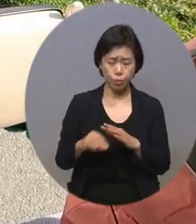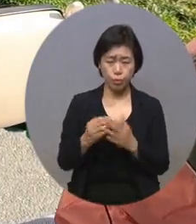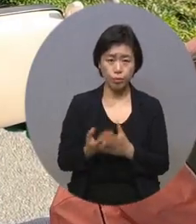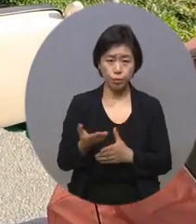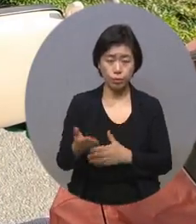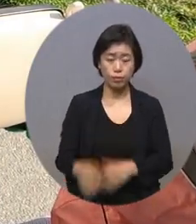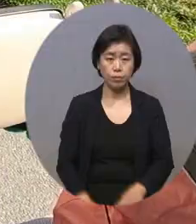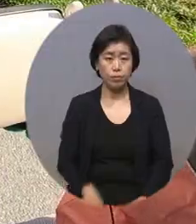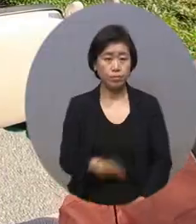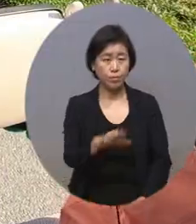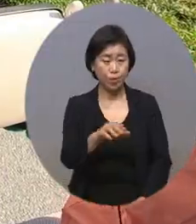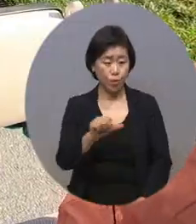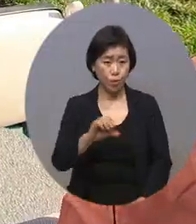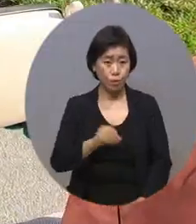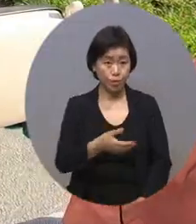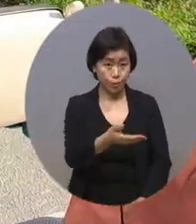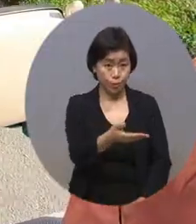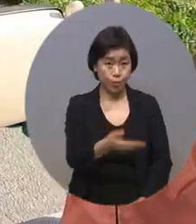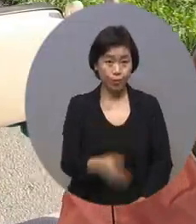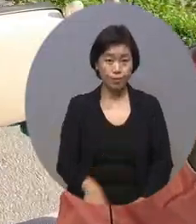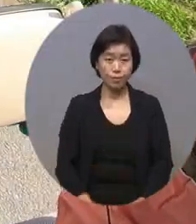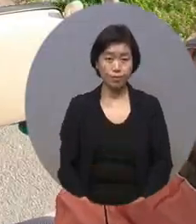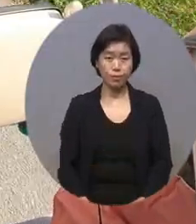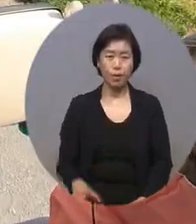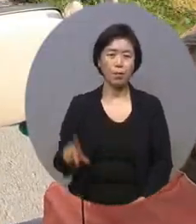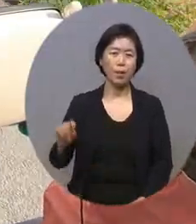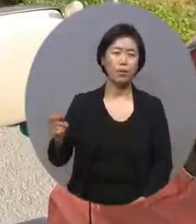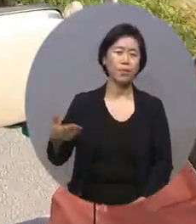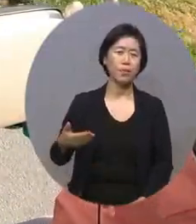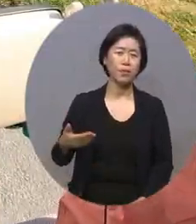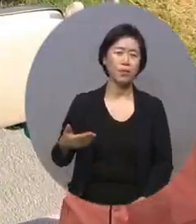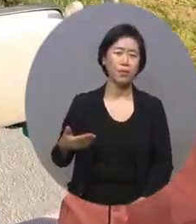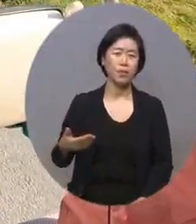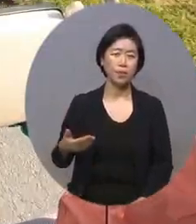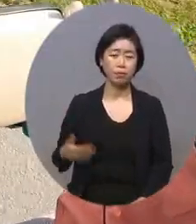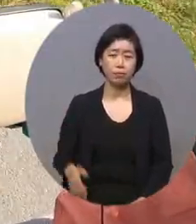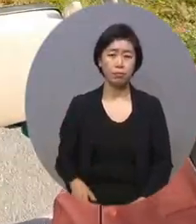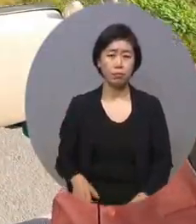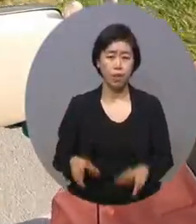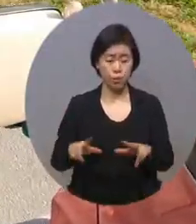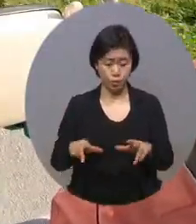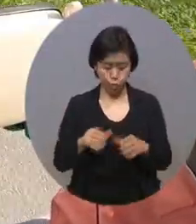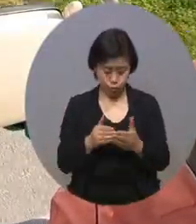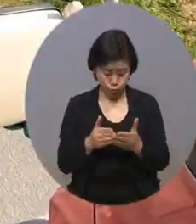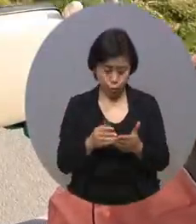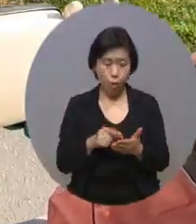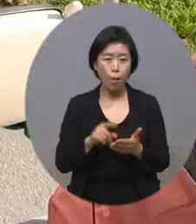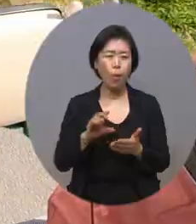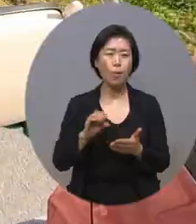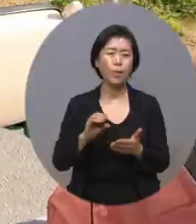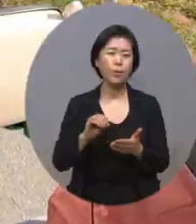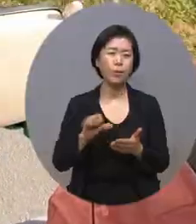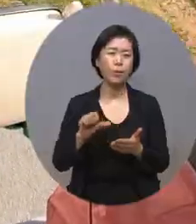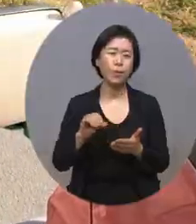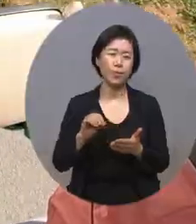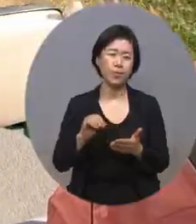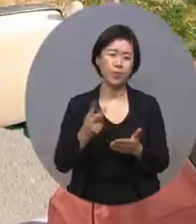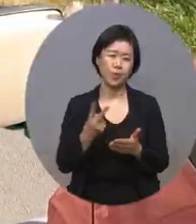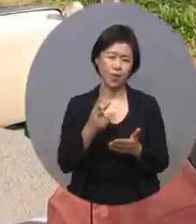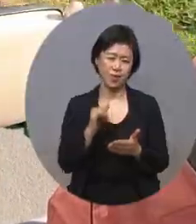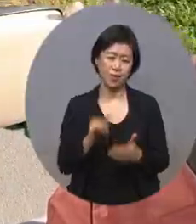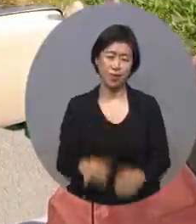5만원 꿔줘요? 아니, 만원만 꿔주면 안 돼? 아니, 5만원짜리 벌칙 있어, 벌칙. 내가 두 장이 있는데 다 5만원짜리야.